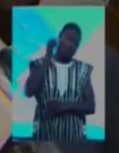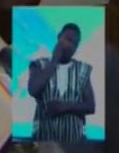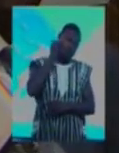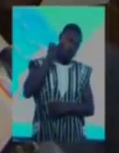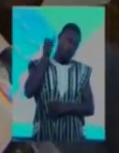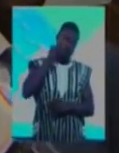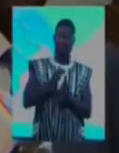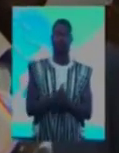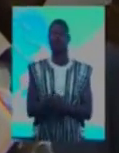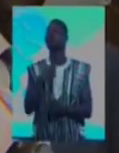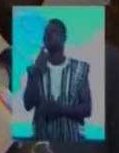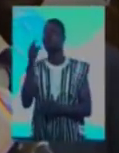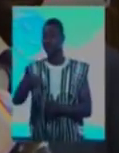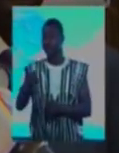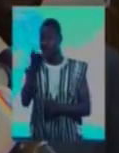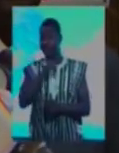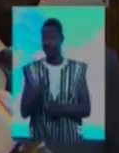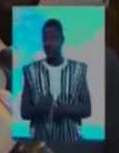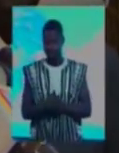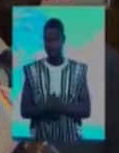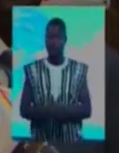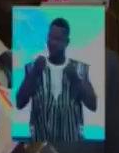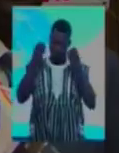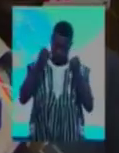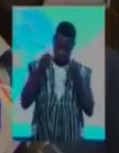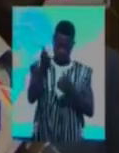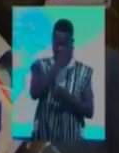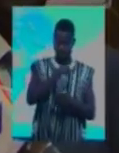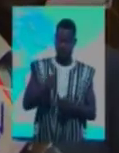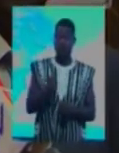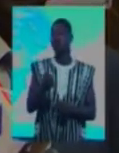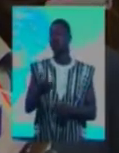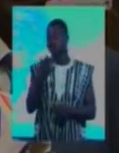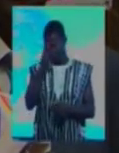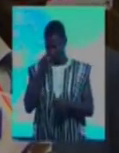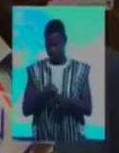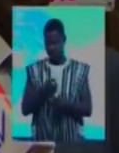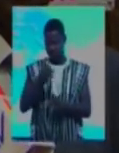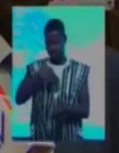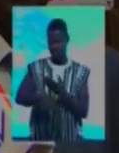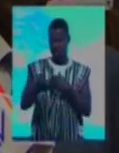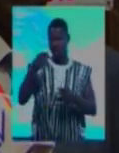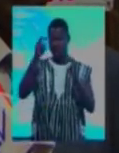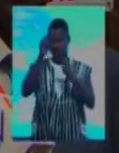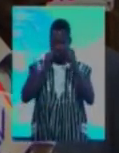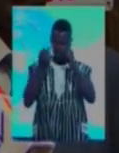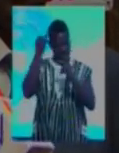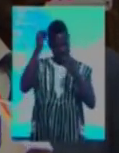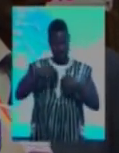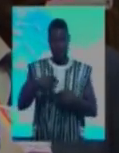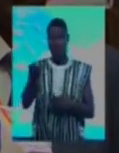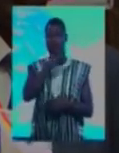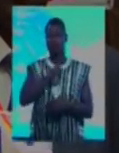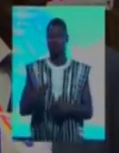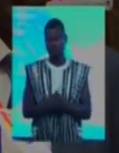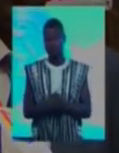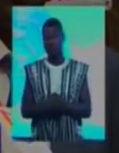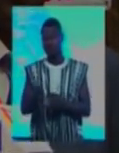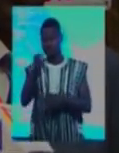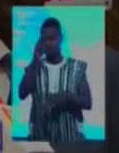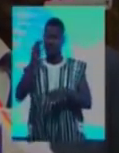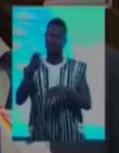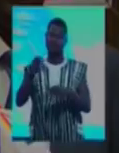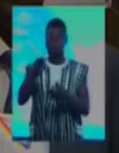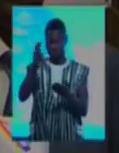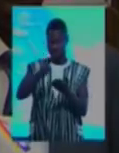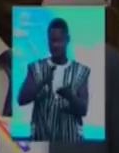dire l'énormité donc de pertes que nous avons à ce niveau. Et si nous avons des normes qui nous permettent d'avoir